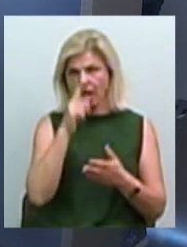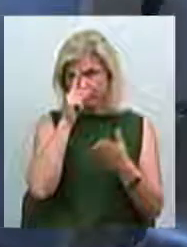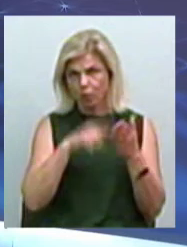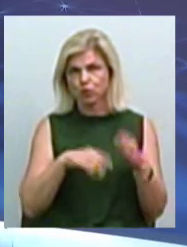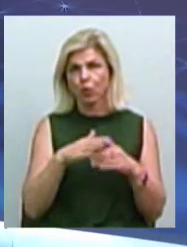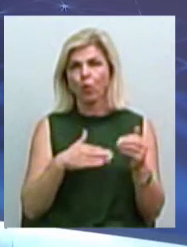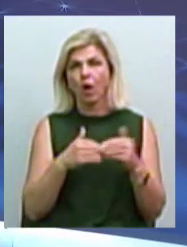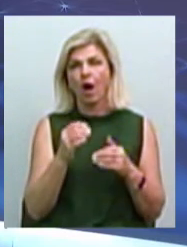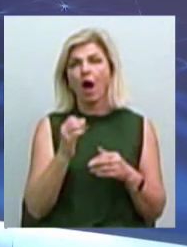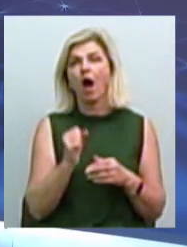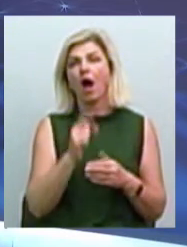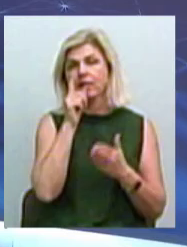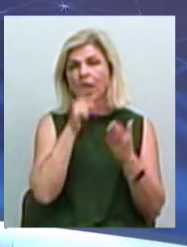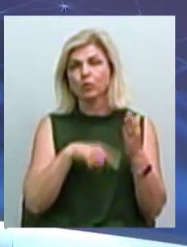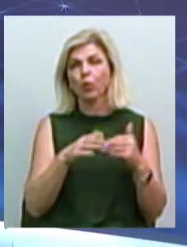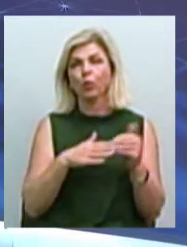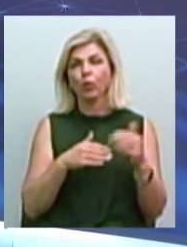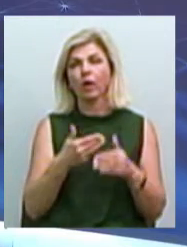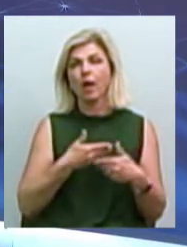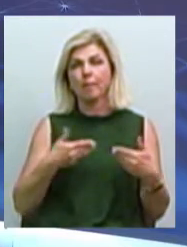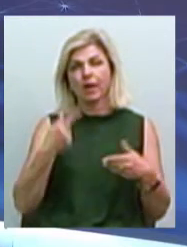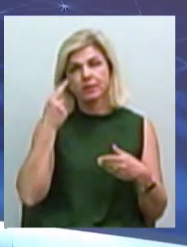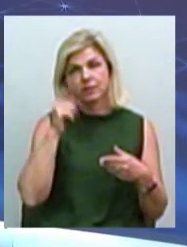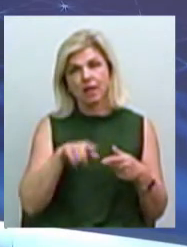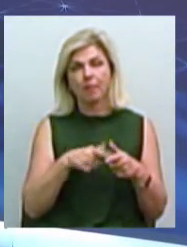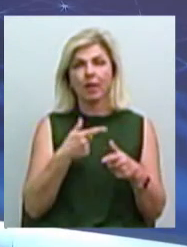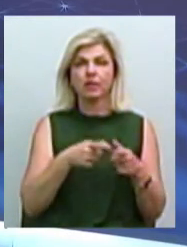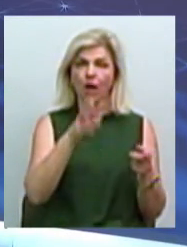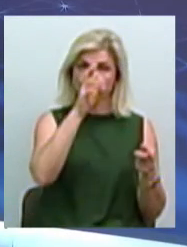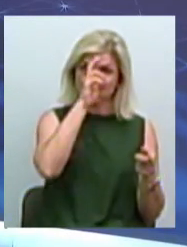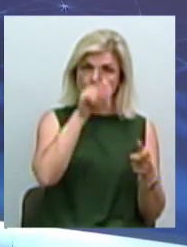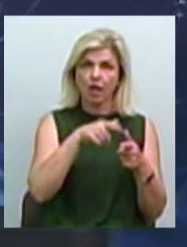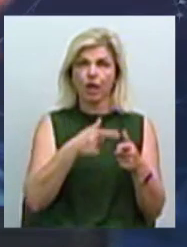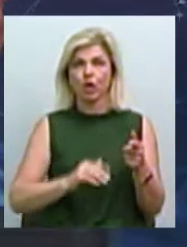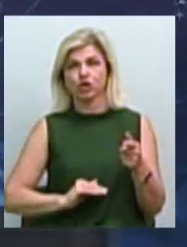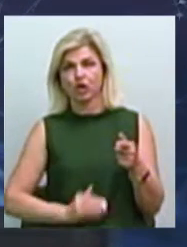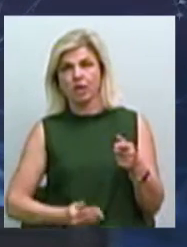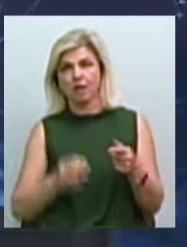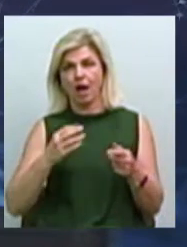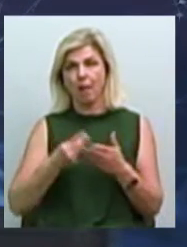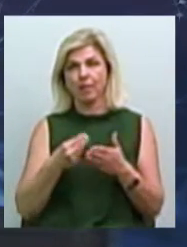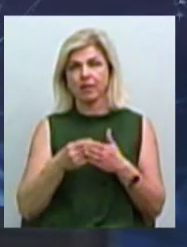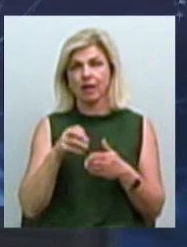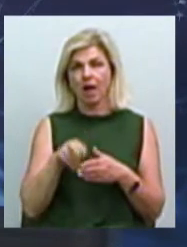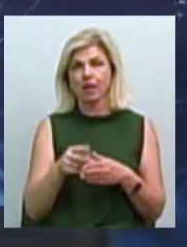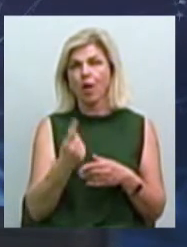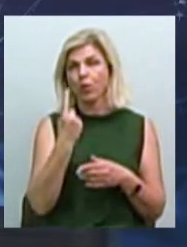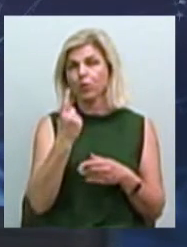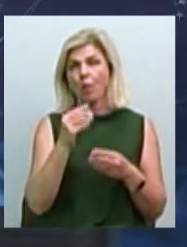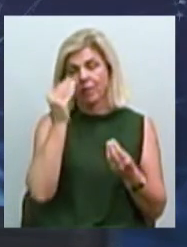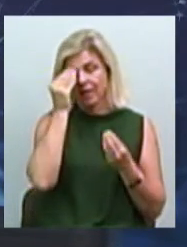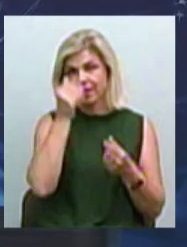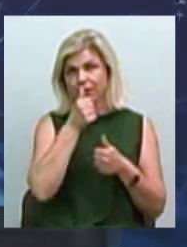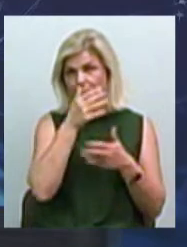вот надежные руки, мы с вами знаем, это государство или это частный капитал? Здесь не может быть однозначного мнения. Я